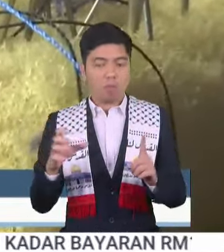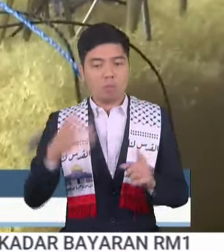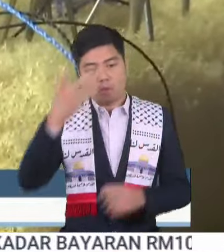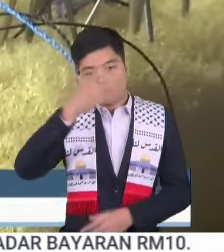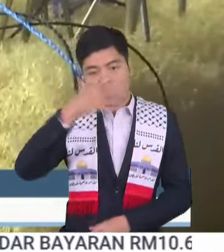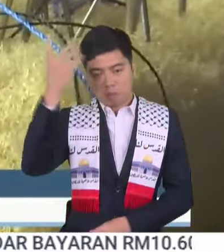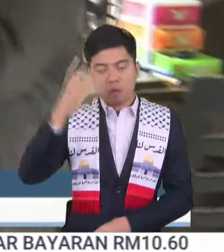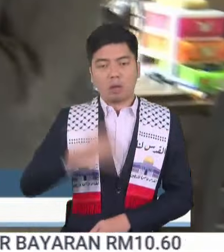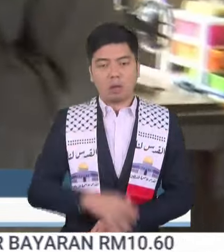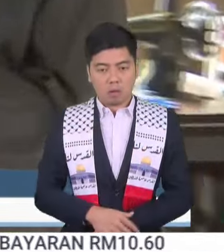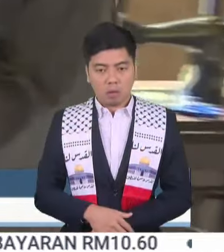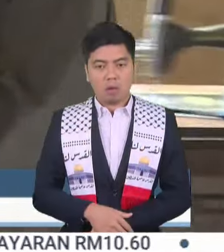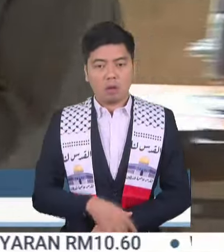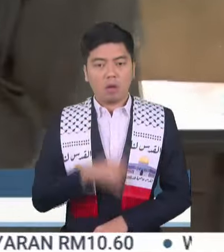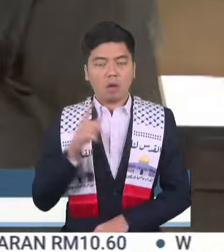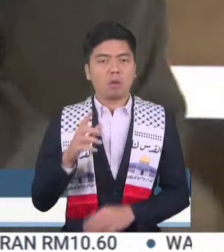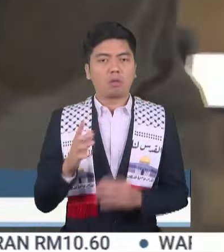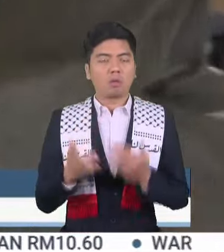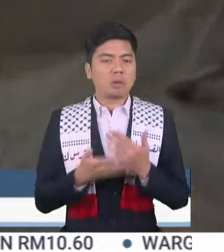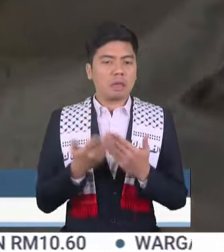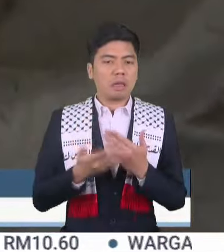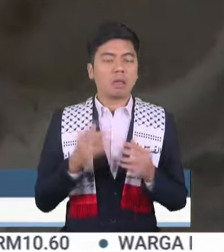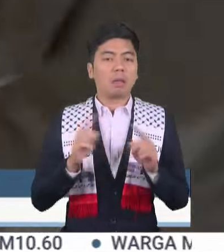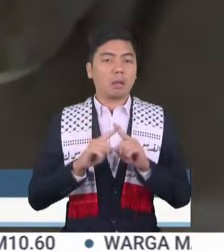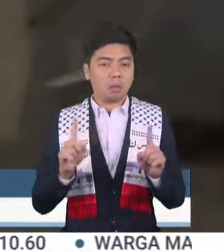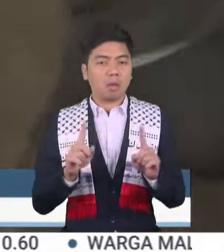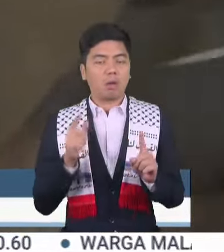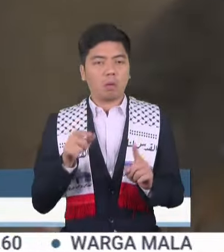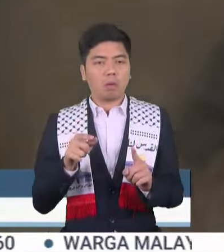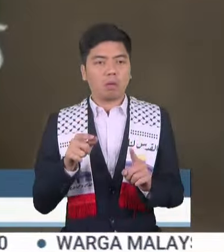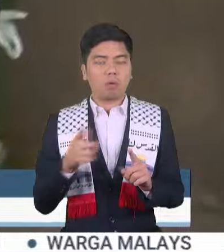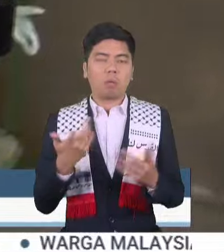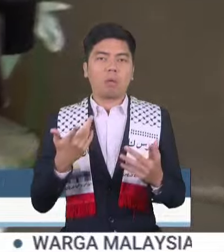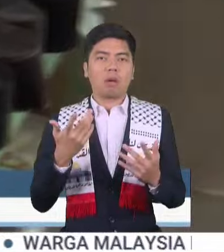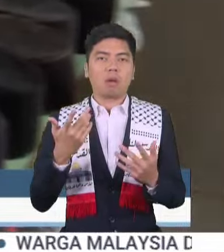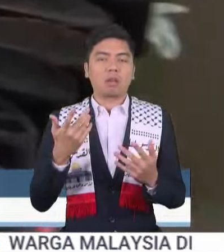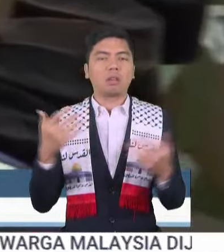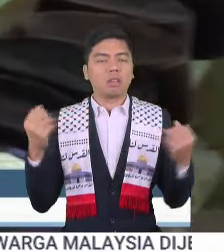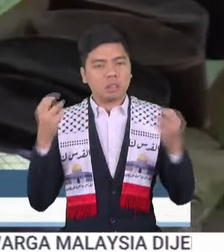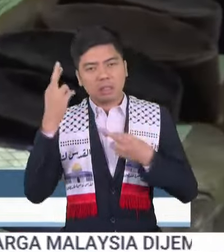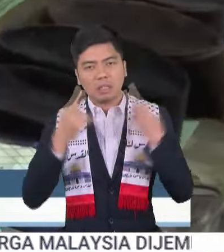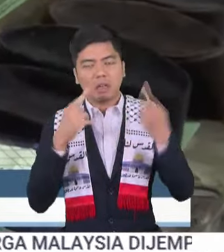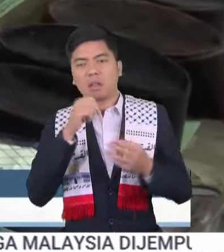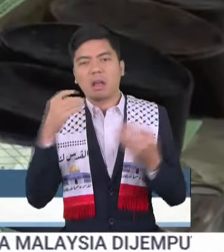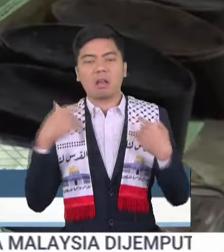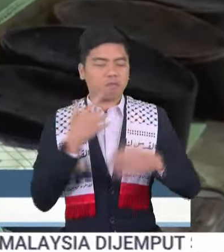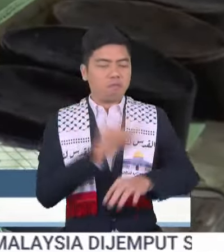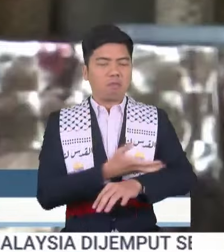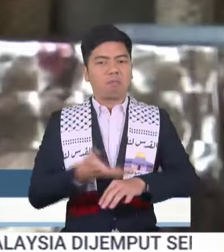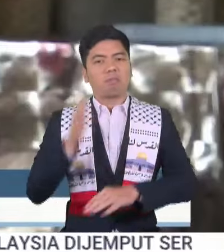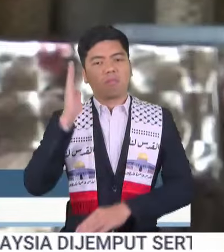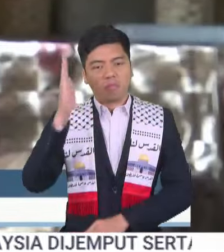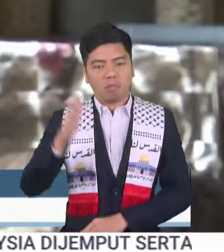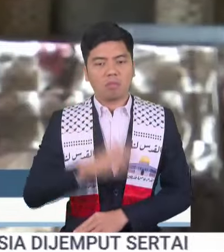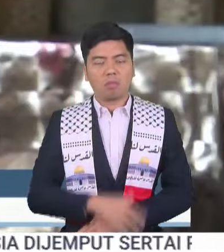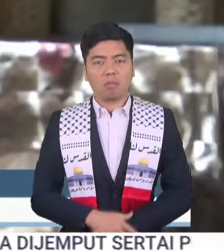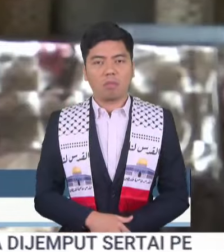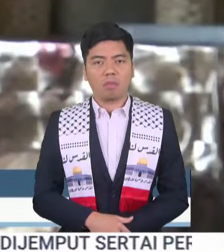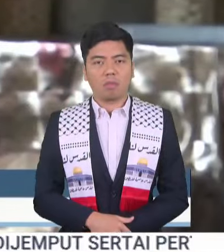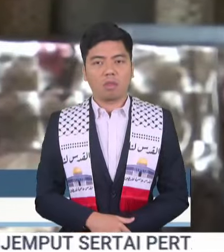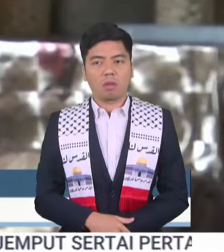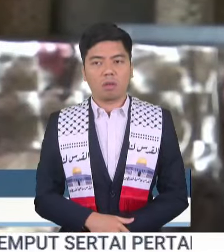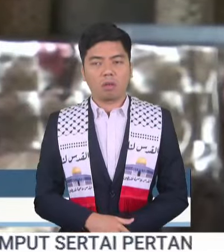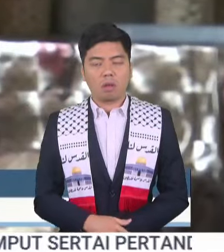lebih mudah dari mengukir kayu, namun beliau khuatir tiada penyambung legasinya. Ada ngagak kami situ nak